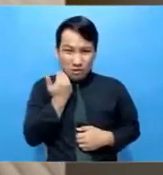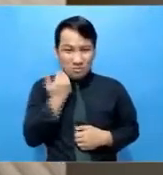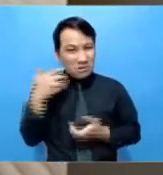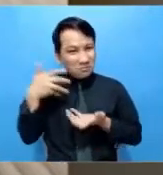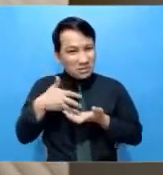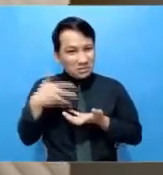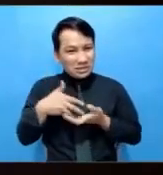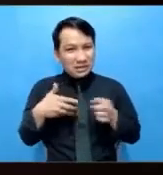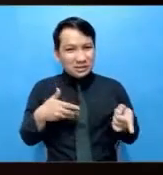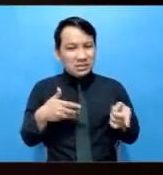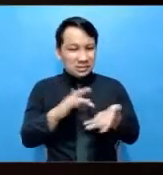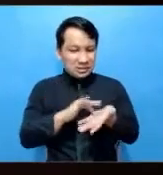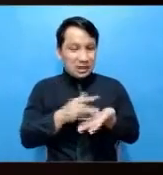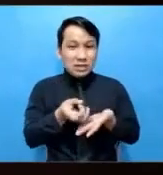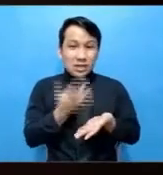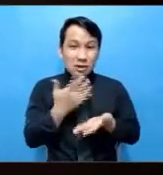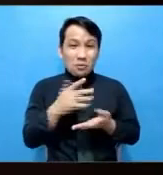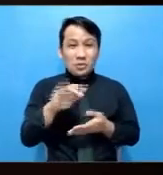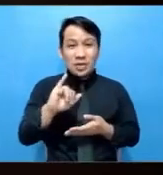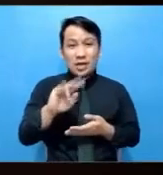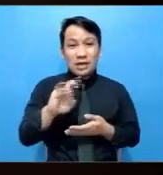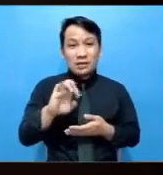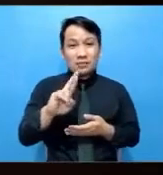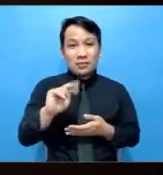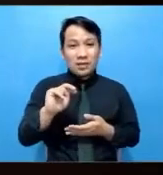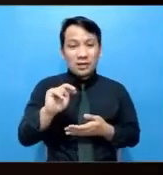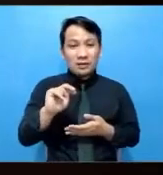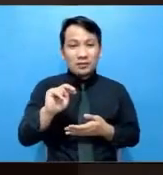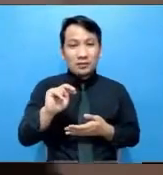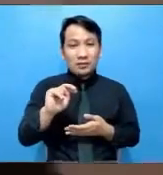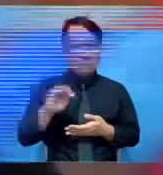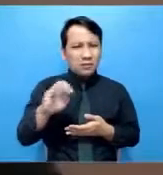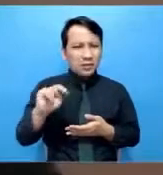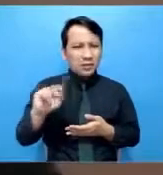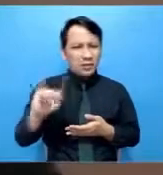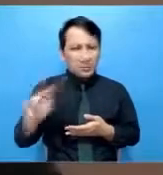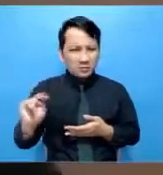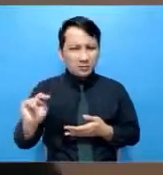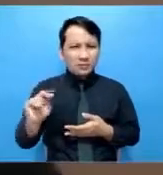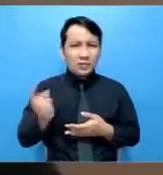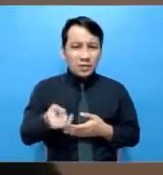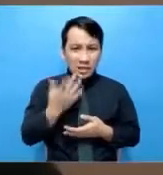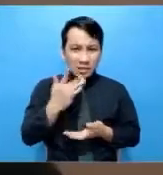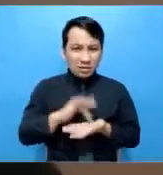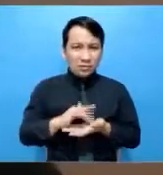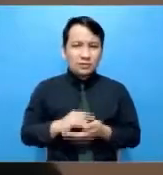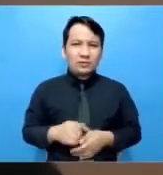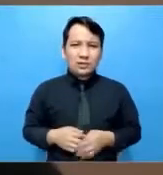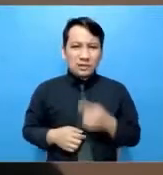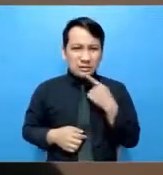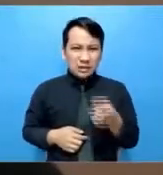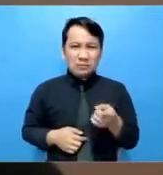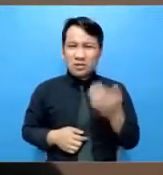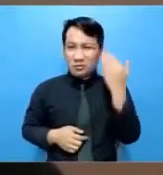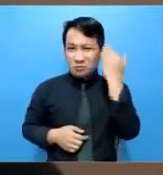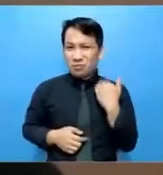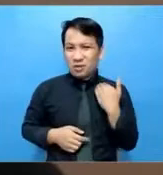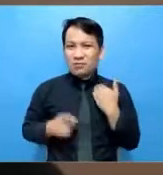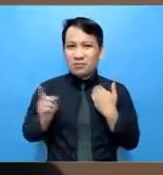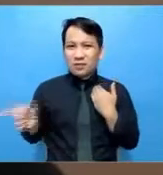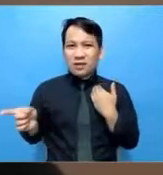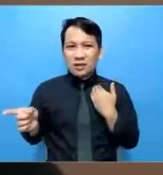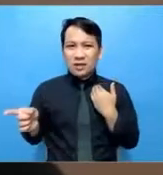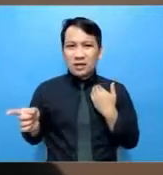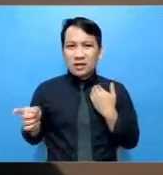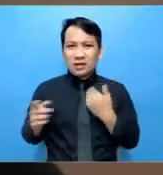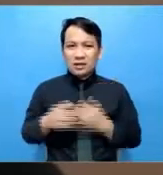sa ivermectin bilang gamot sa COVID-19. Sabi nila insufficient pa rin ang evidence para i-recommend